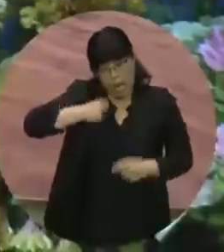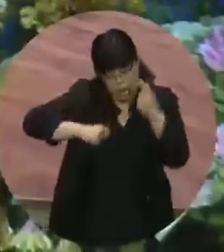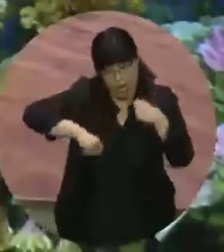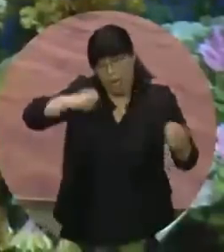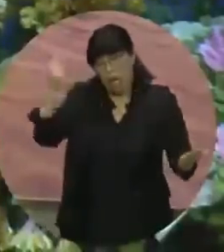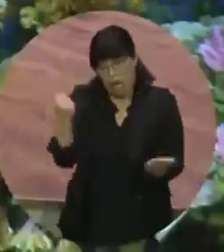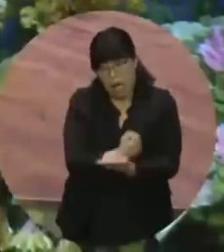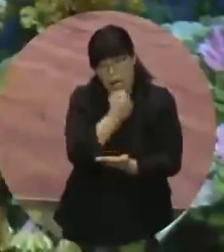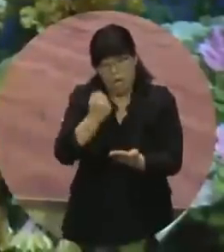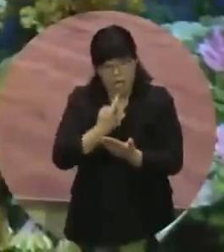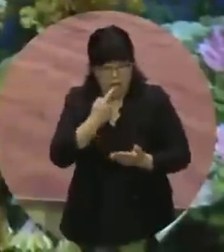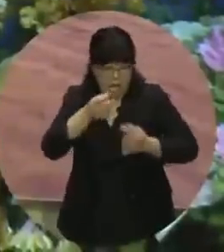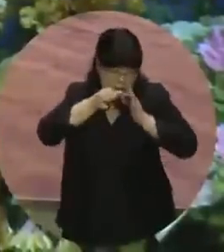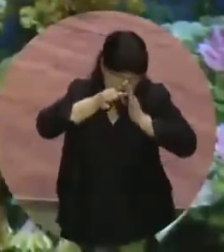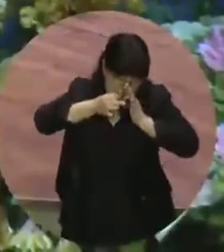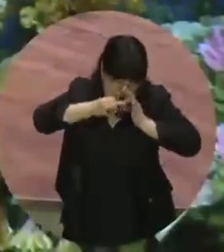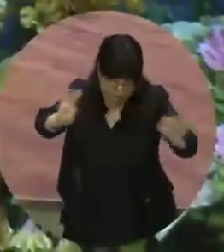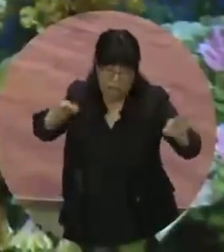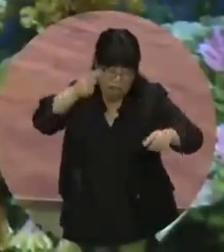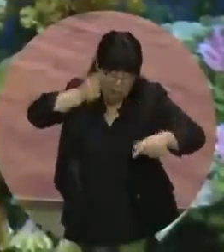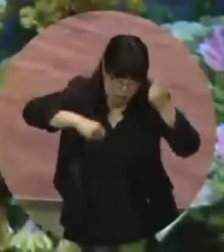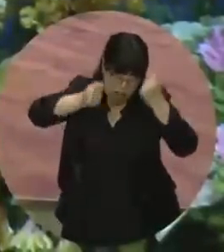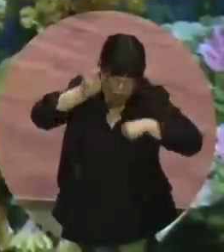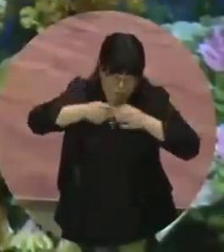38절에도 소리 높여 우니